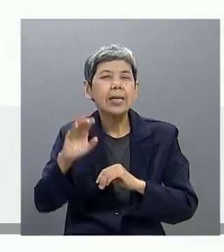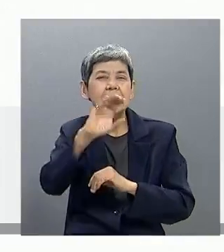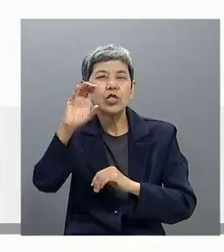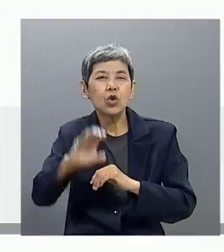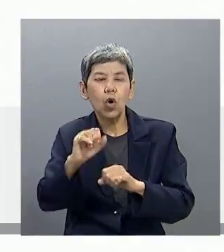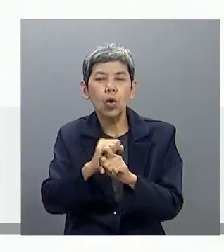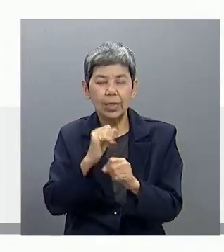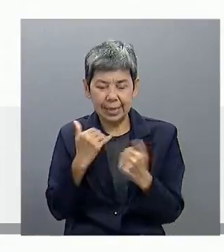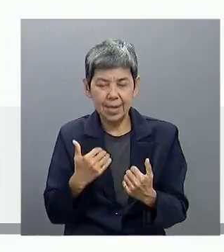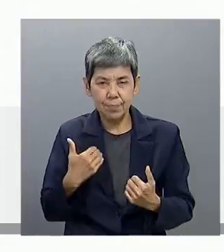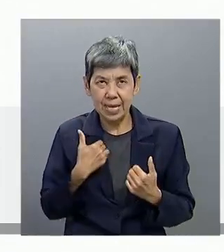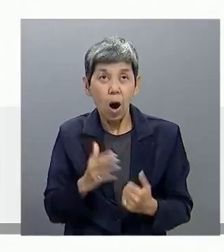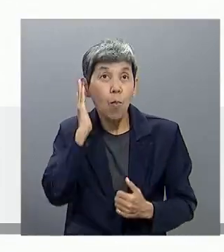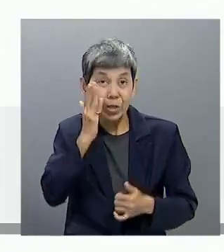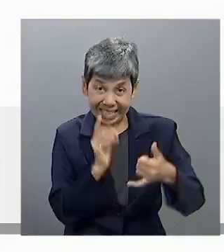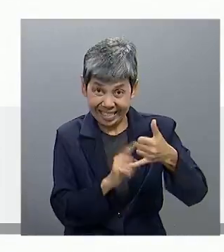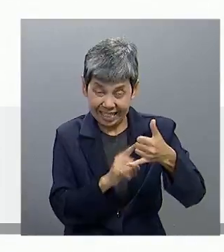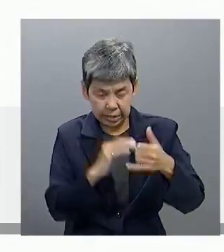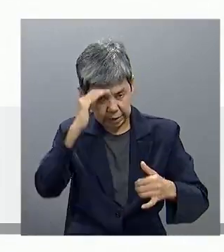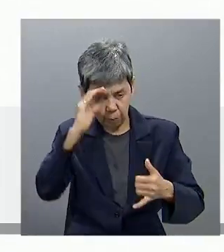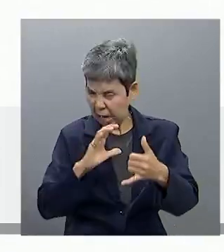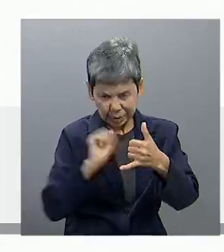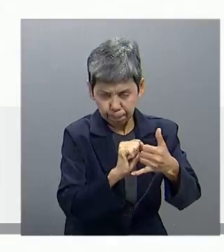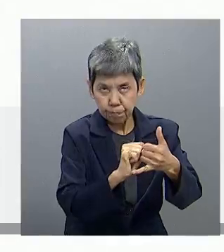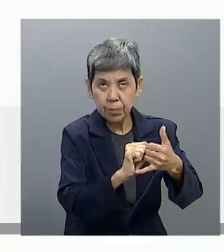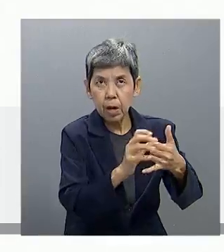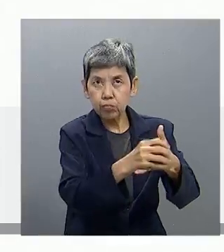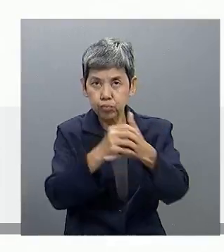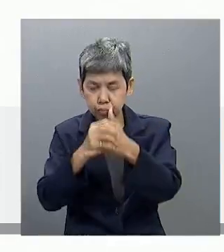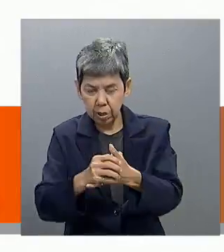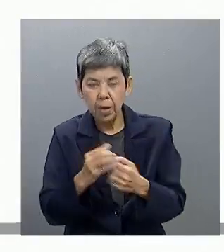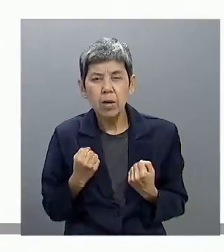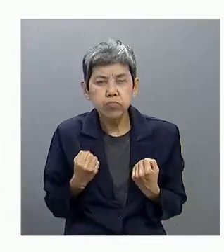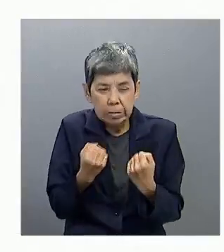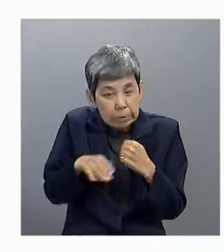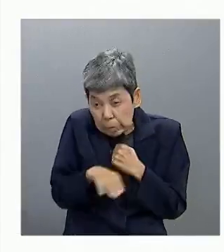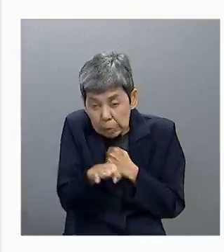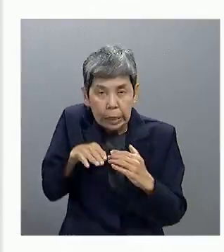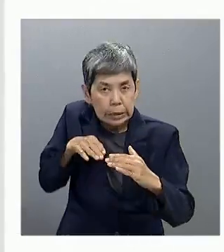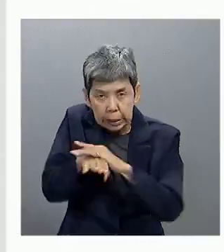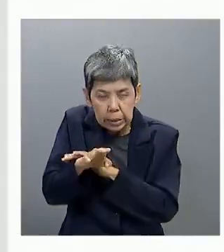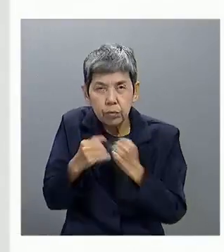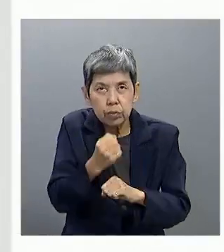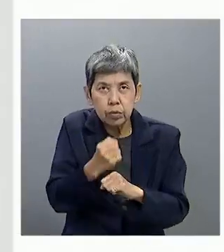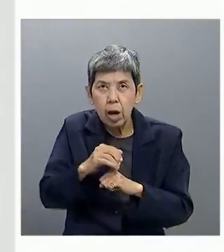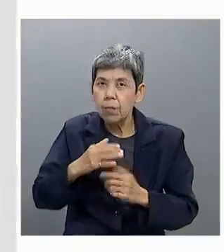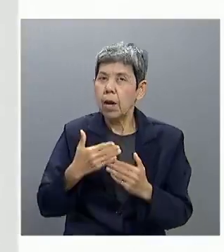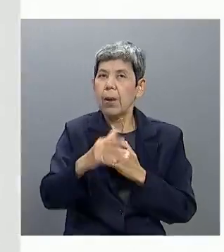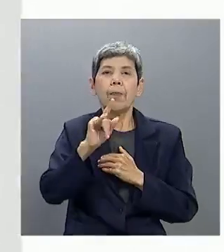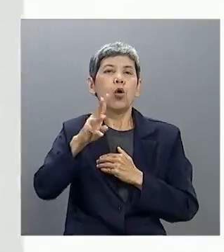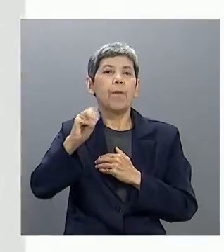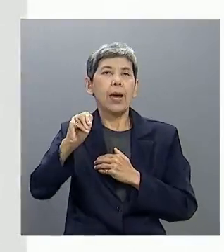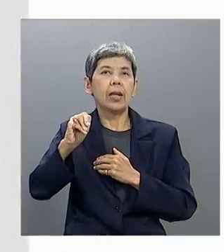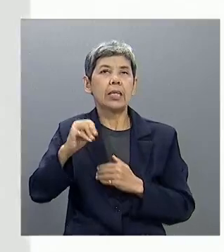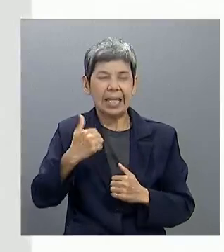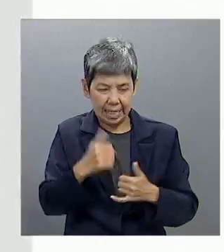ชายคนดังกล่าวถูกตำรวจควบคุมตัวเอาไว้ได้หลังจากที่ขับรถหลบหนีออกจากจุดเกิดเหตุประมาณ 8กิโลเมตรเบื้อง